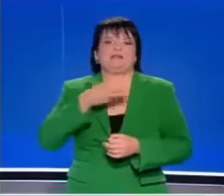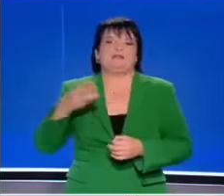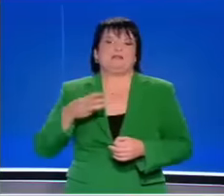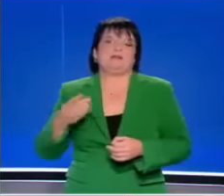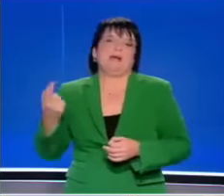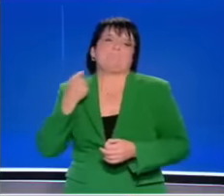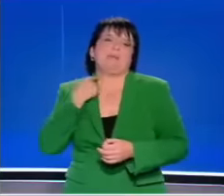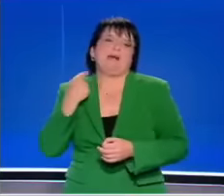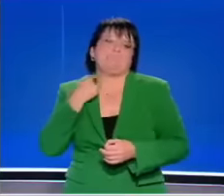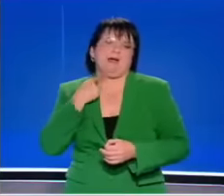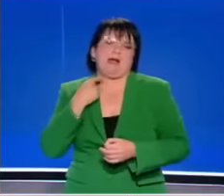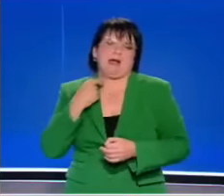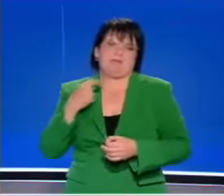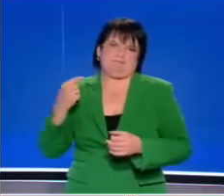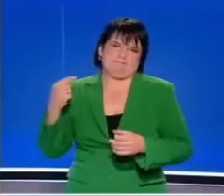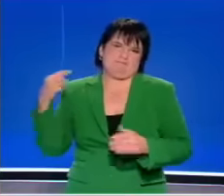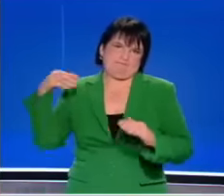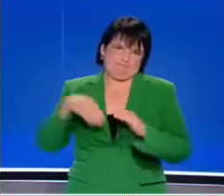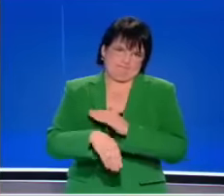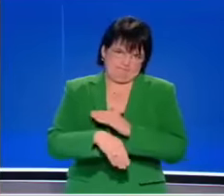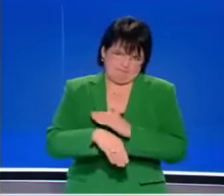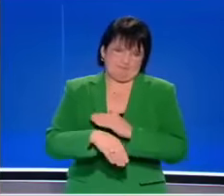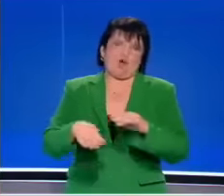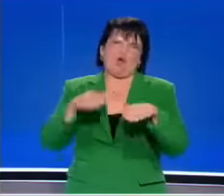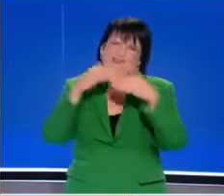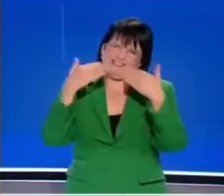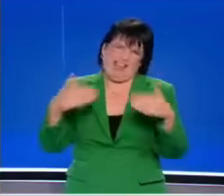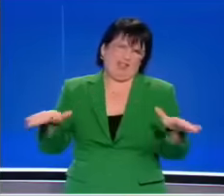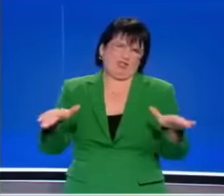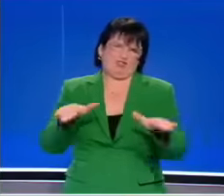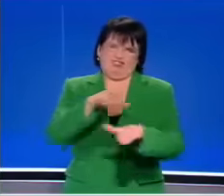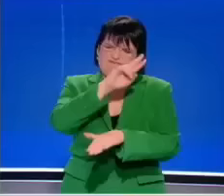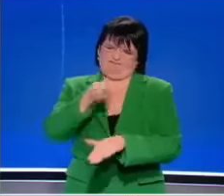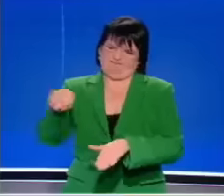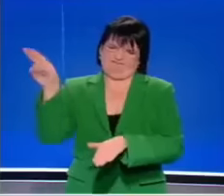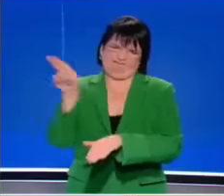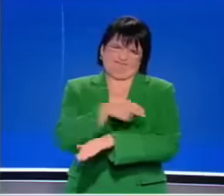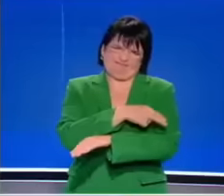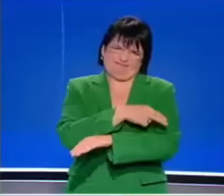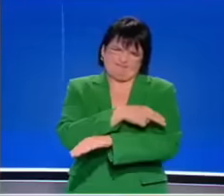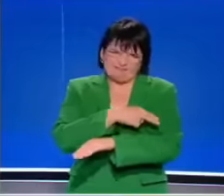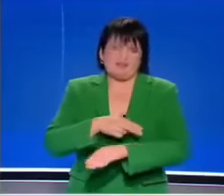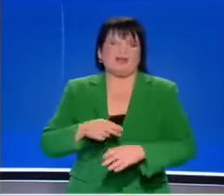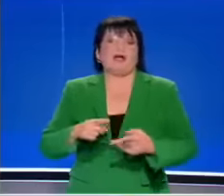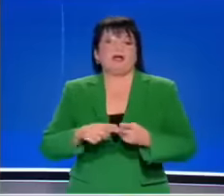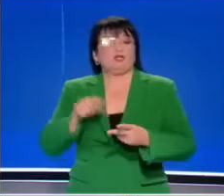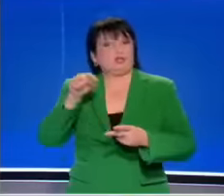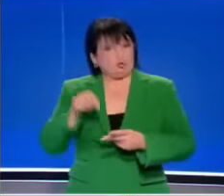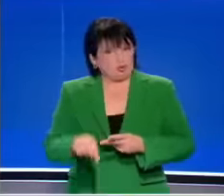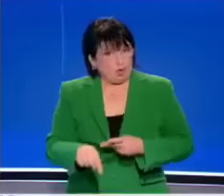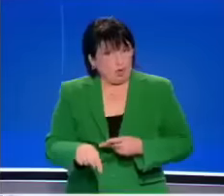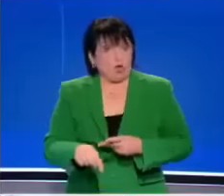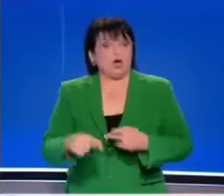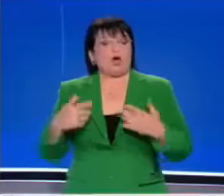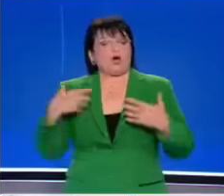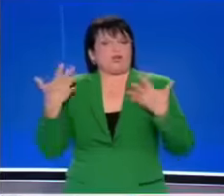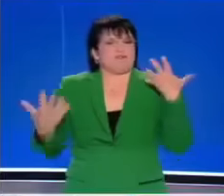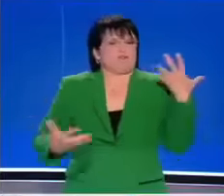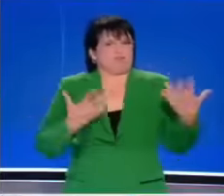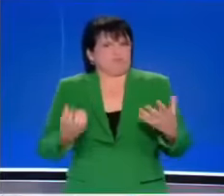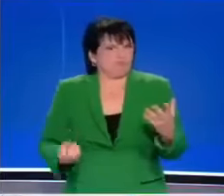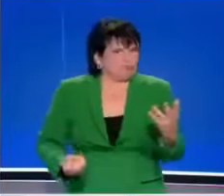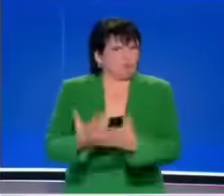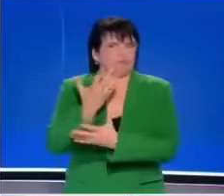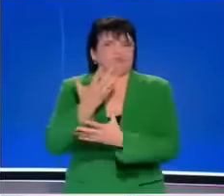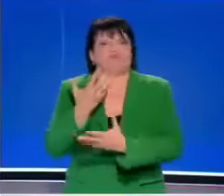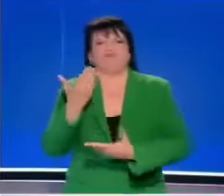ήτα όλοι είχανε το συριζα για τελειωμένο είχανε βρει την βολική τους αντιπολίτευση αλλού ήρθαμε ανανεωθηκαν